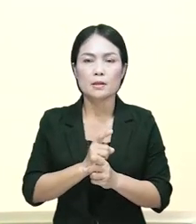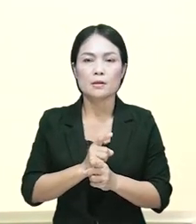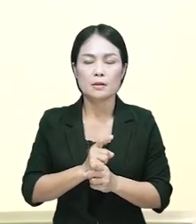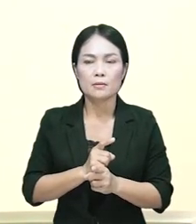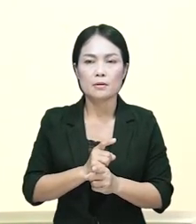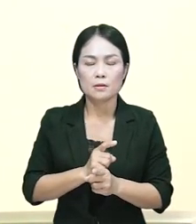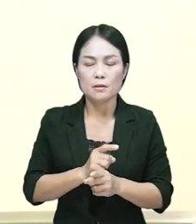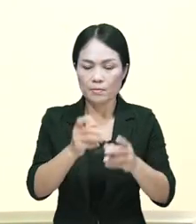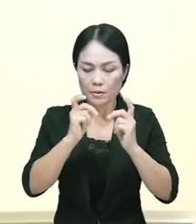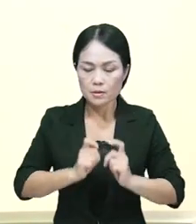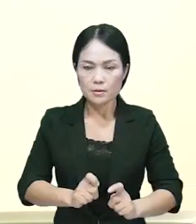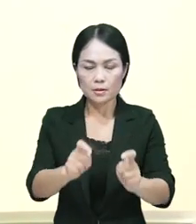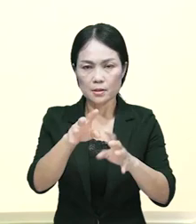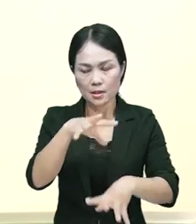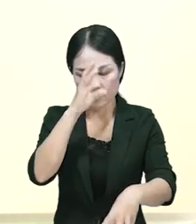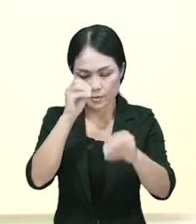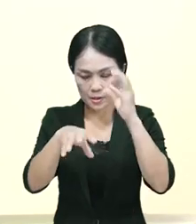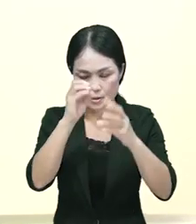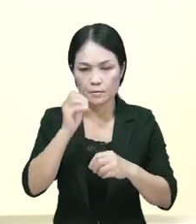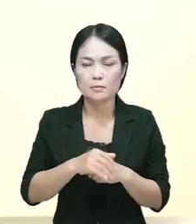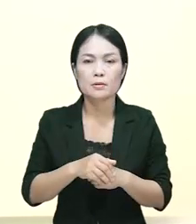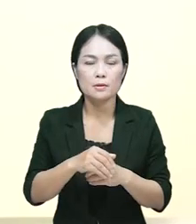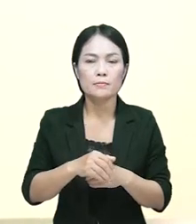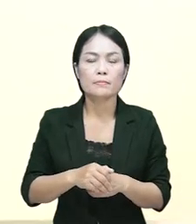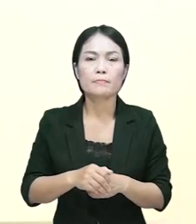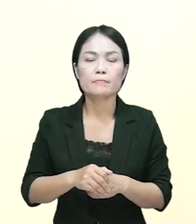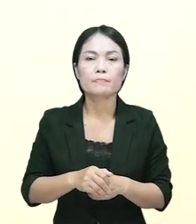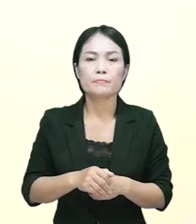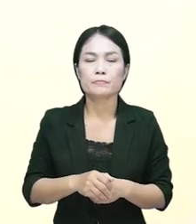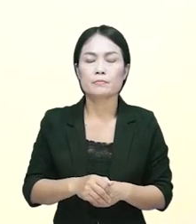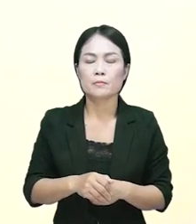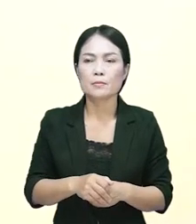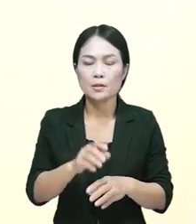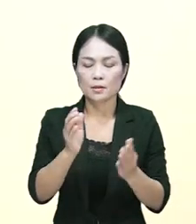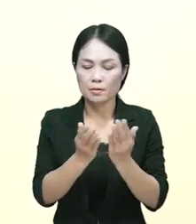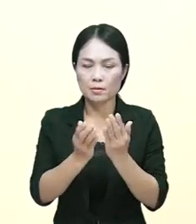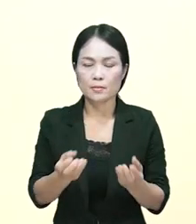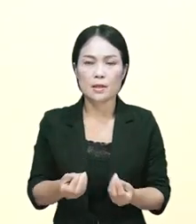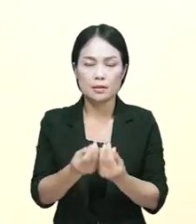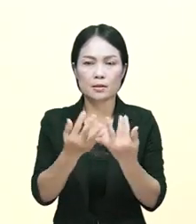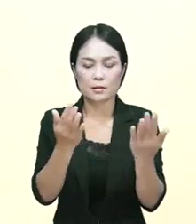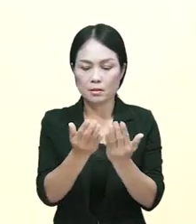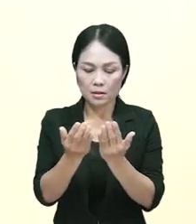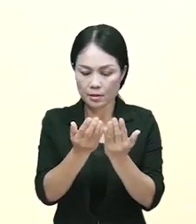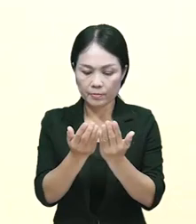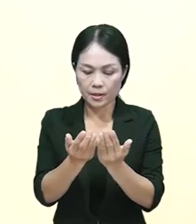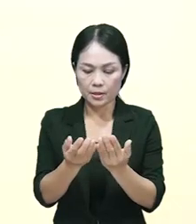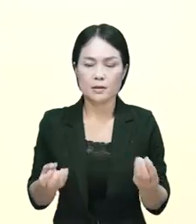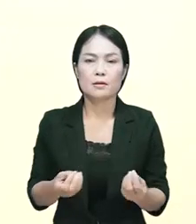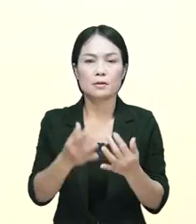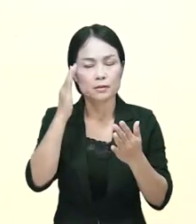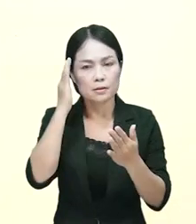រយៈការខិតខំរៀនសូត្រហើយបណ្ដុះទម្លាប់អានឲ្យបានច្រើនណាកូនណានៅពេលដែលកូនអានច្រើនកូន